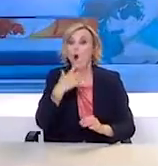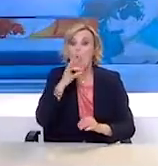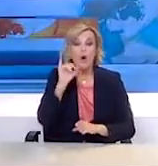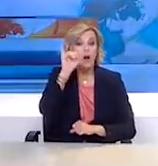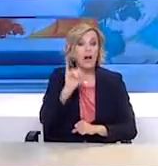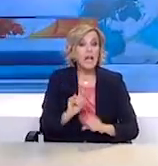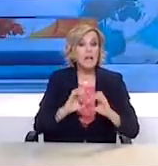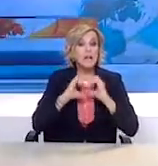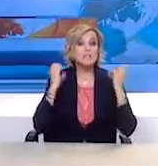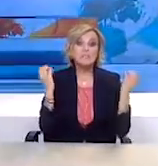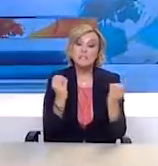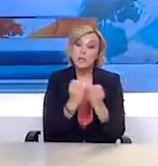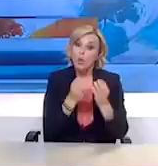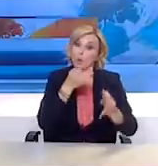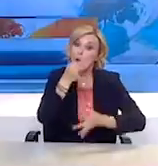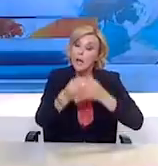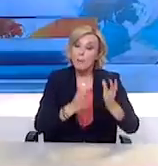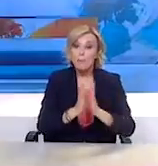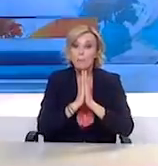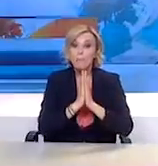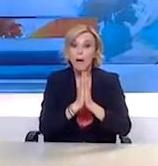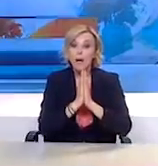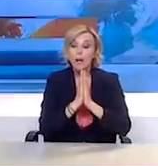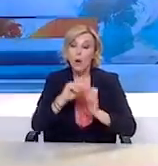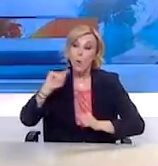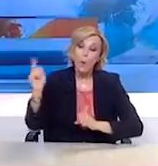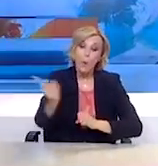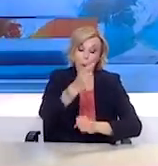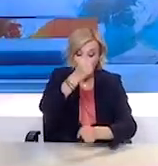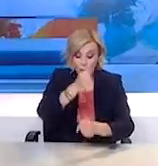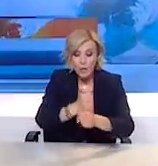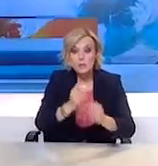αλλά και οι νόμοι του ελληνικού κράτους είναι για να τηρούνται βλαβικά.